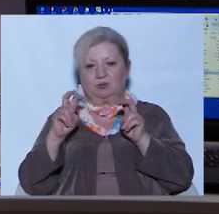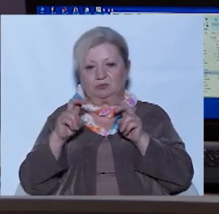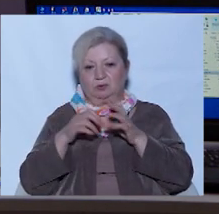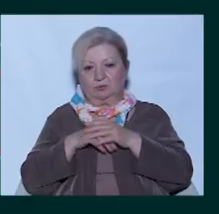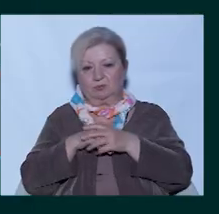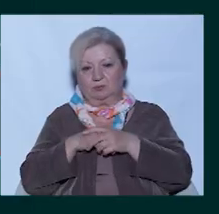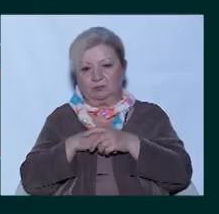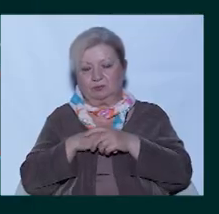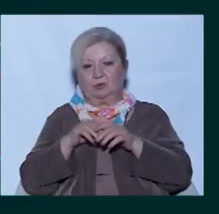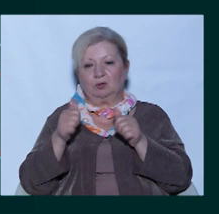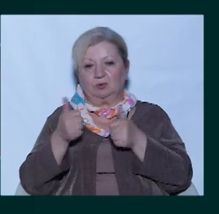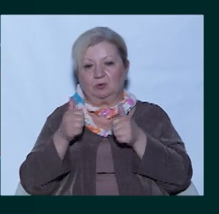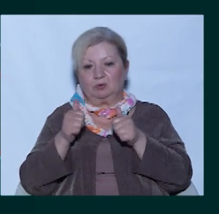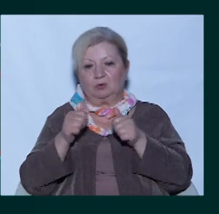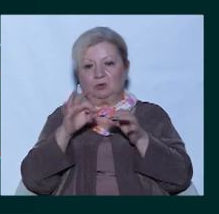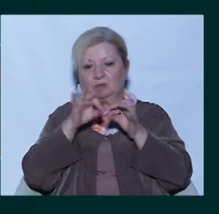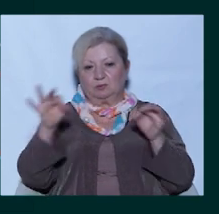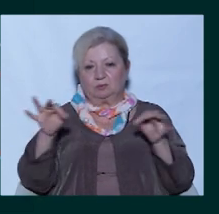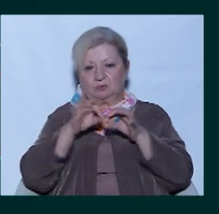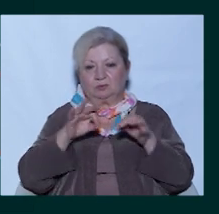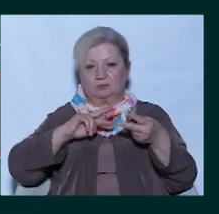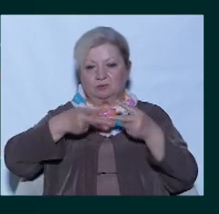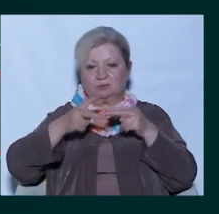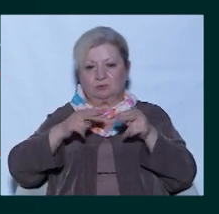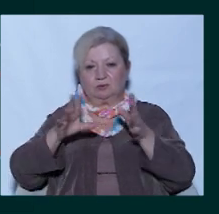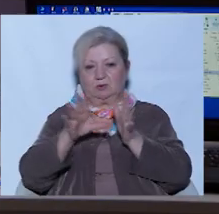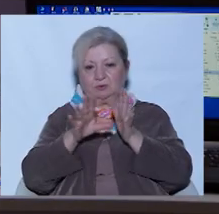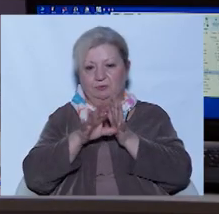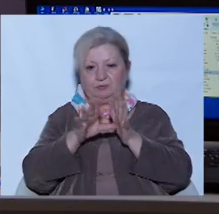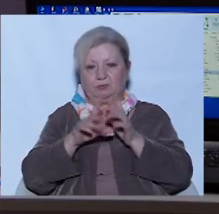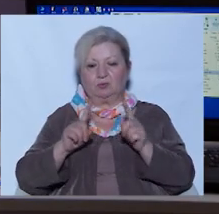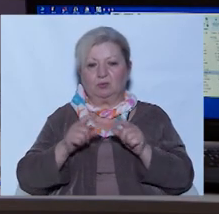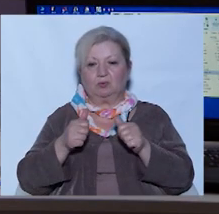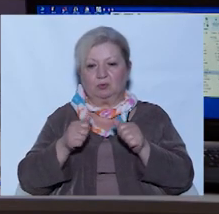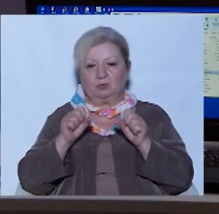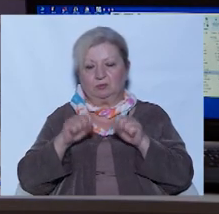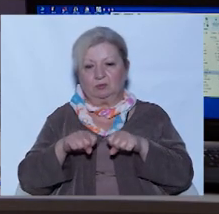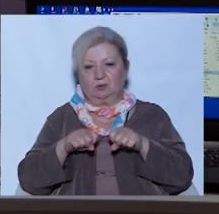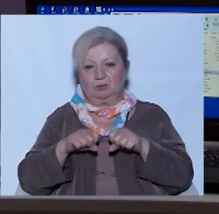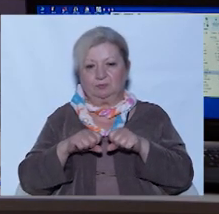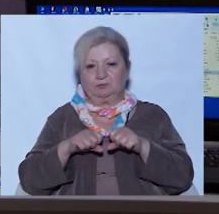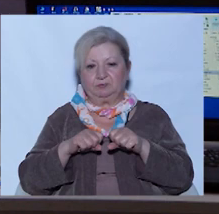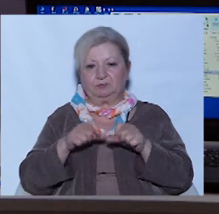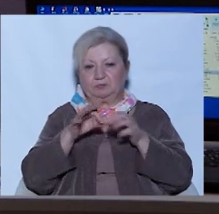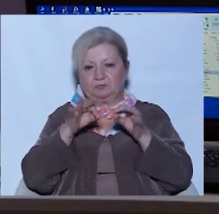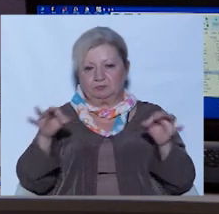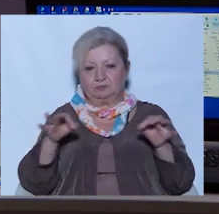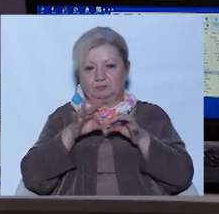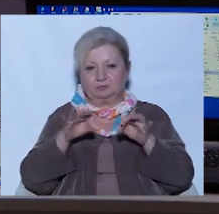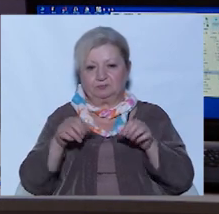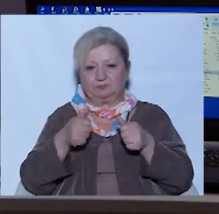მნიშვნელობა. როგორ უნდა გაიზომოს ცვლადი დენი? რა ხერხით? როგორ უნდა მოახდინოთ მისი